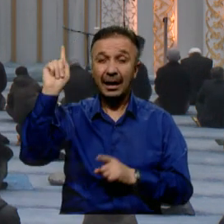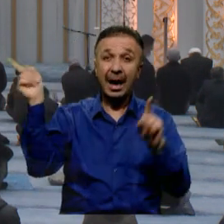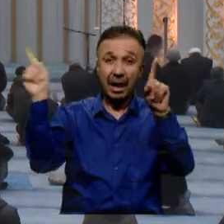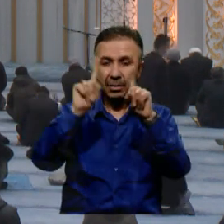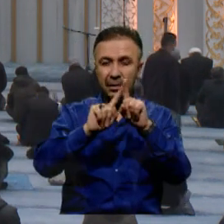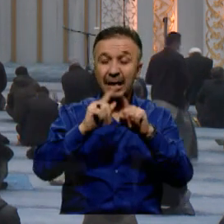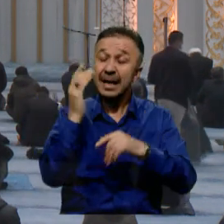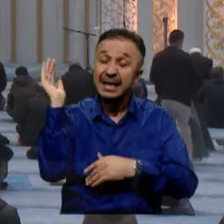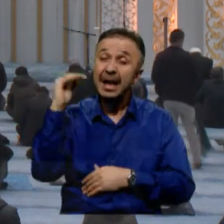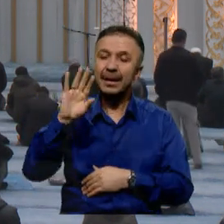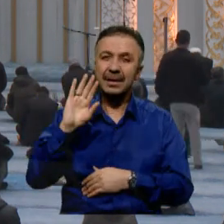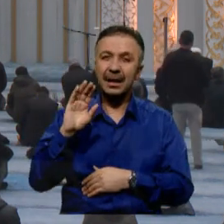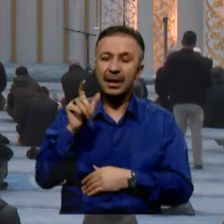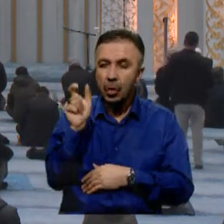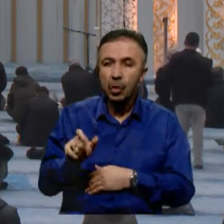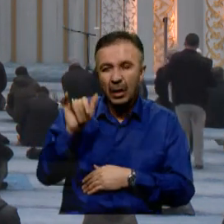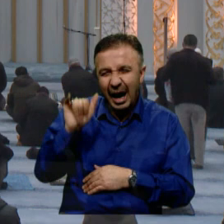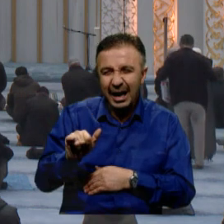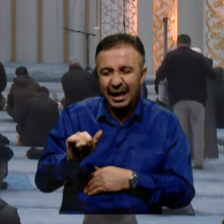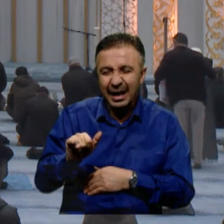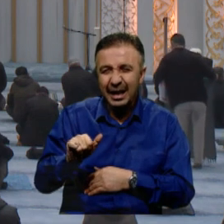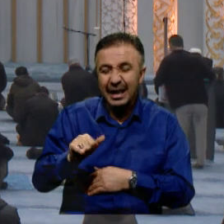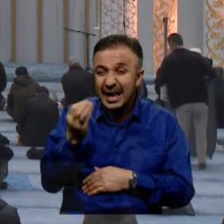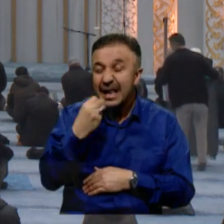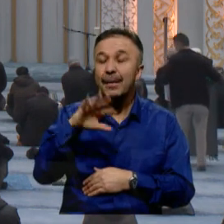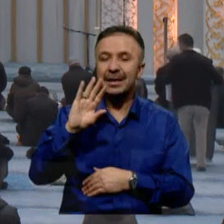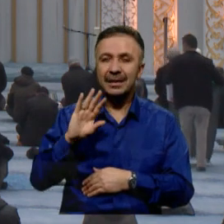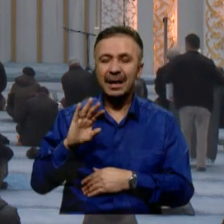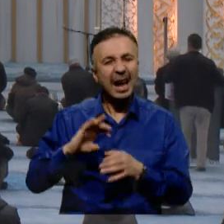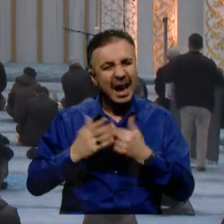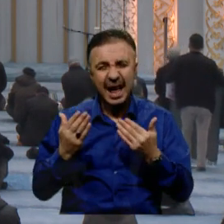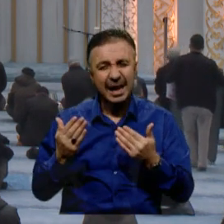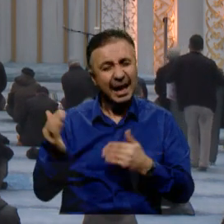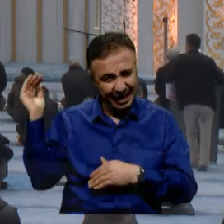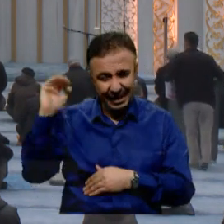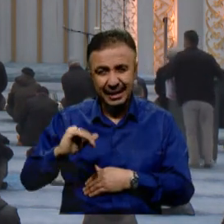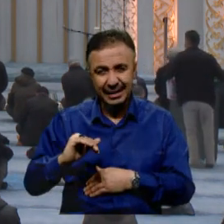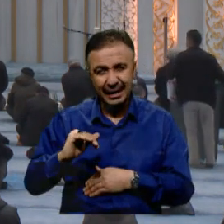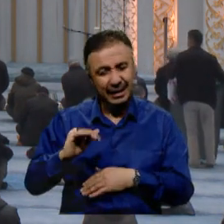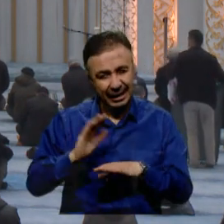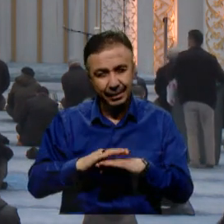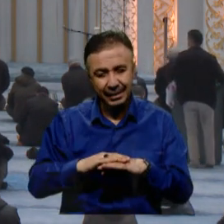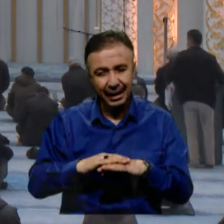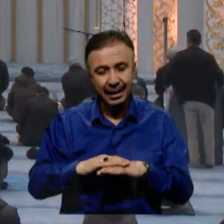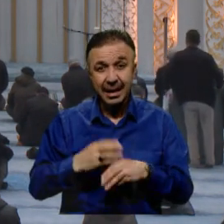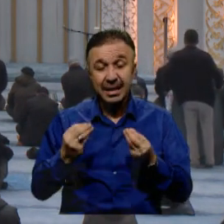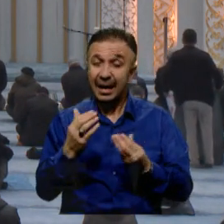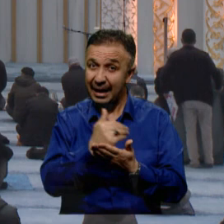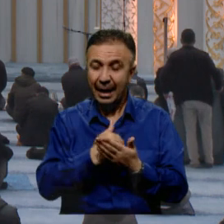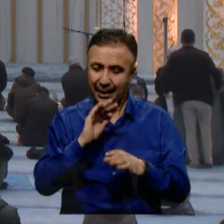Kul haklarıyla gelmesinler. Neyle gelsinler? Salih amellerle gelsinler. Ama salih amel işlerken